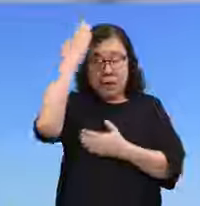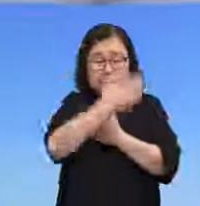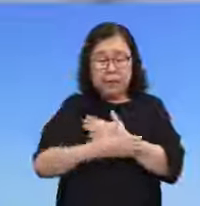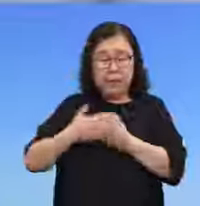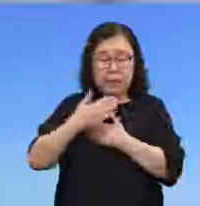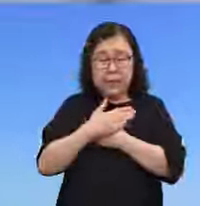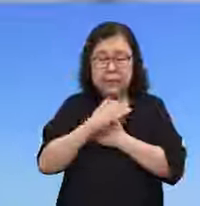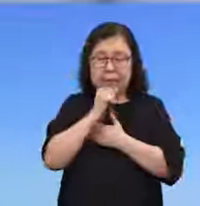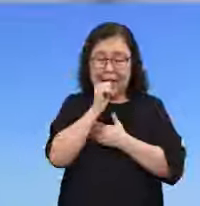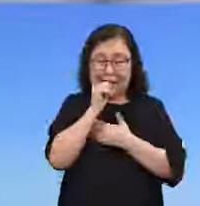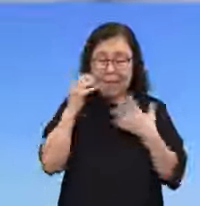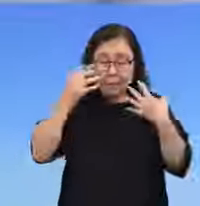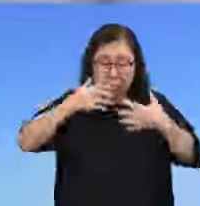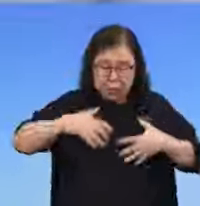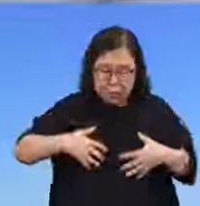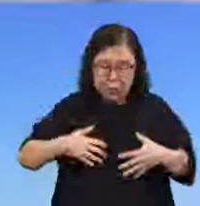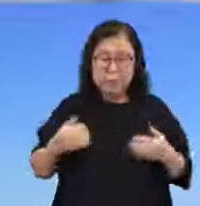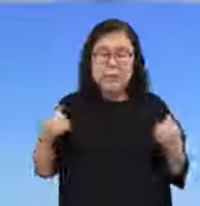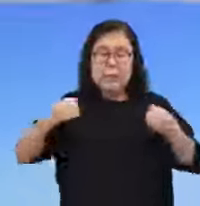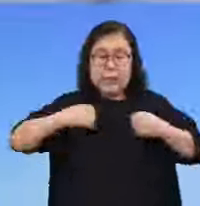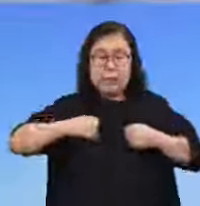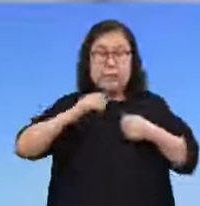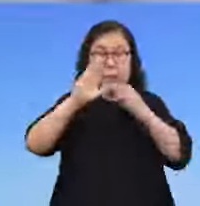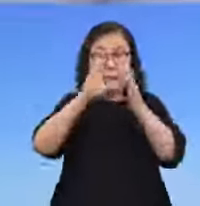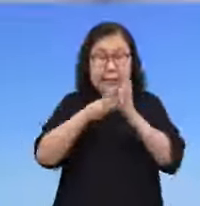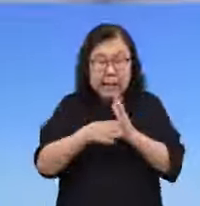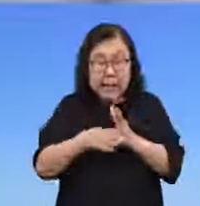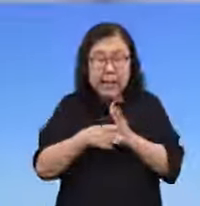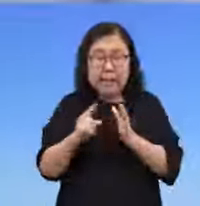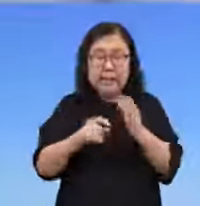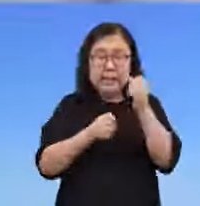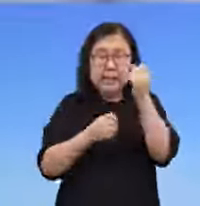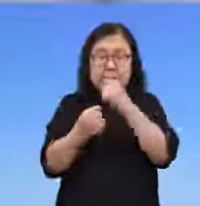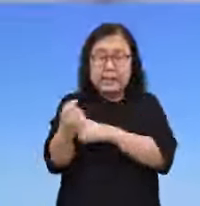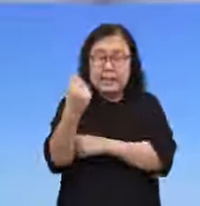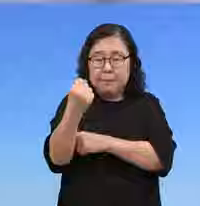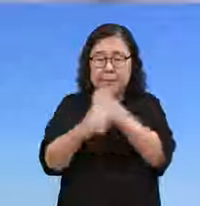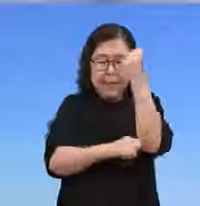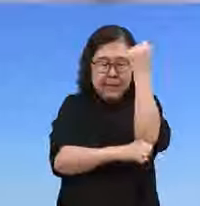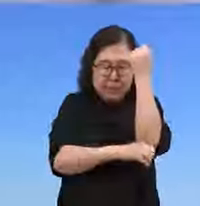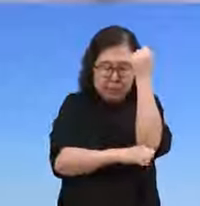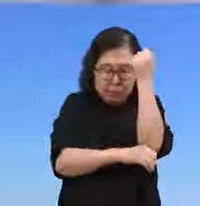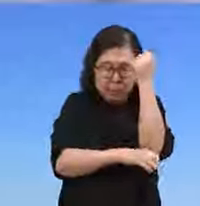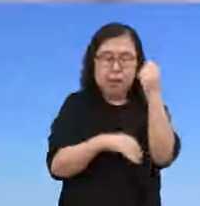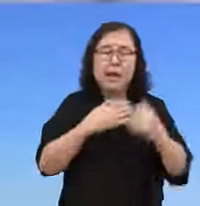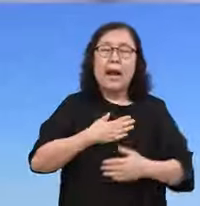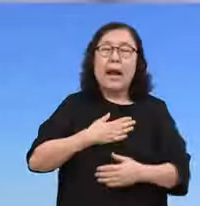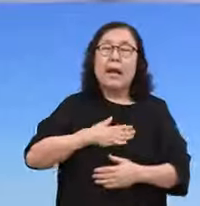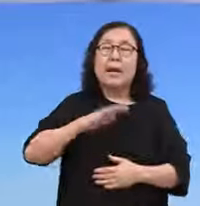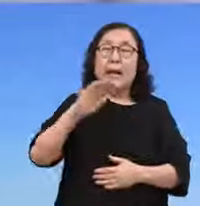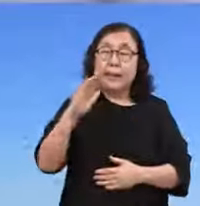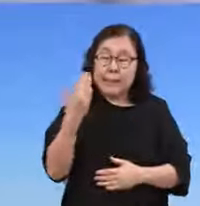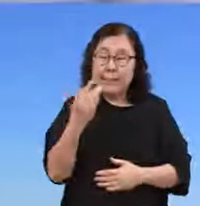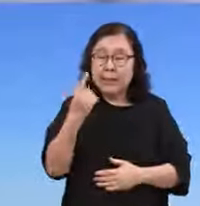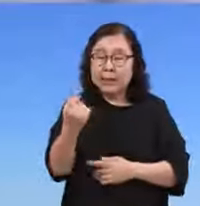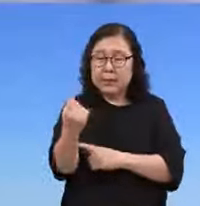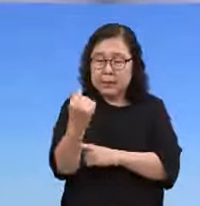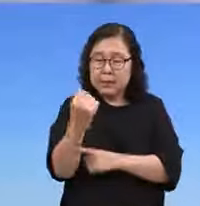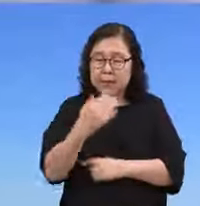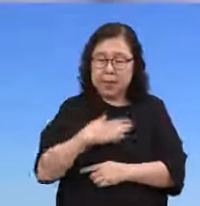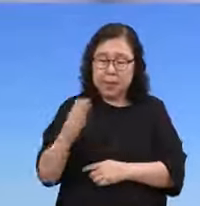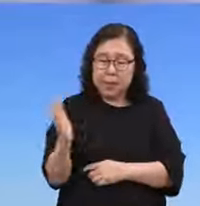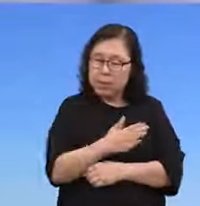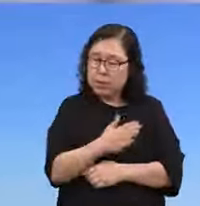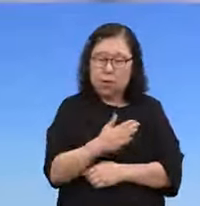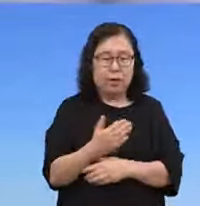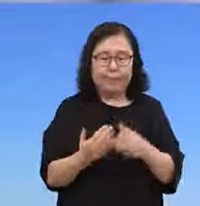의미, 힘의 근원을 알아야 한다. 그 힘은 나로부터 나오는 것이 아니다라는 걸 철저하게 인식하게 되시기를